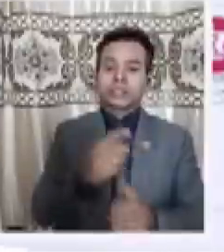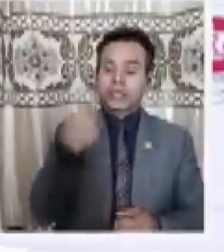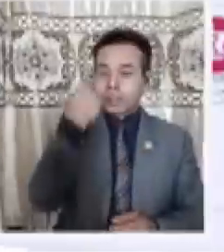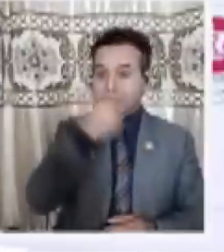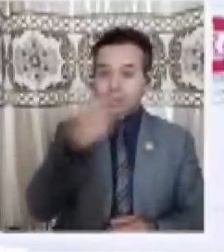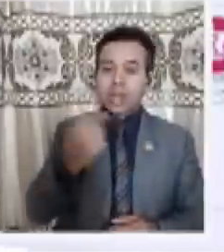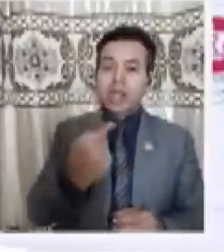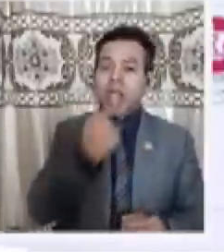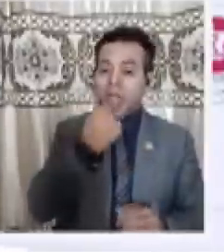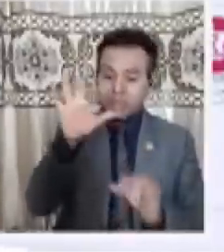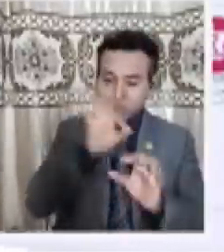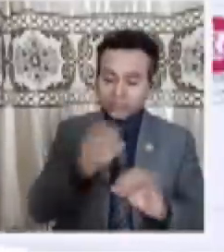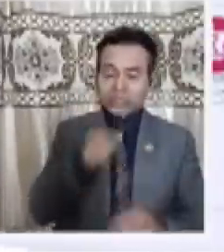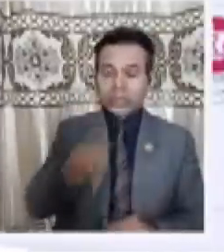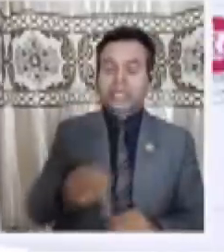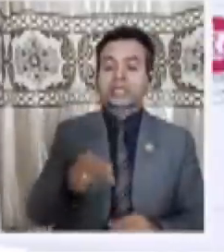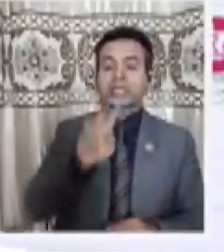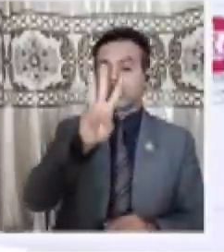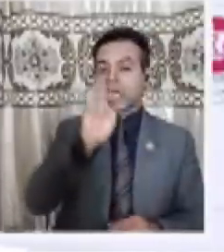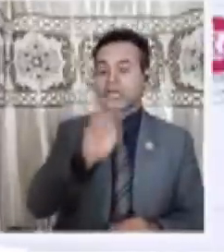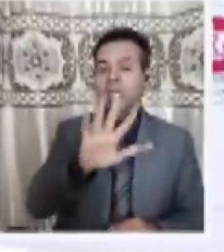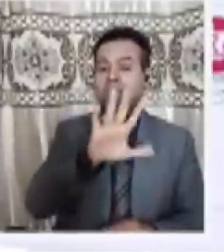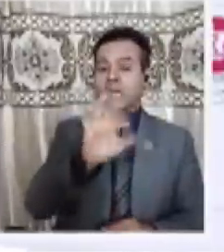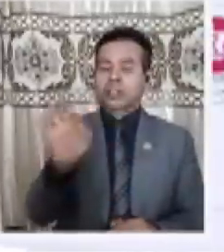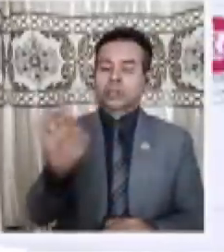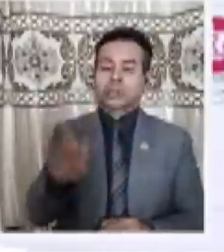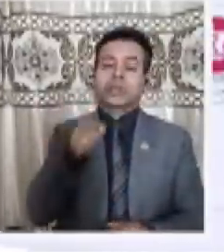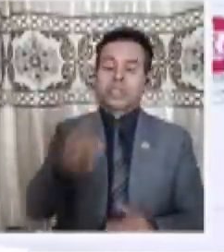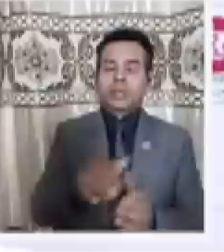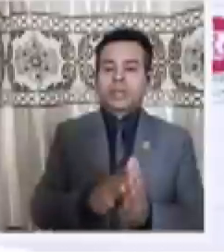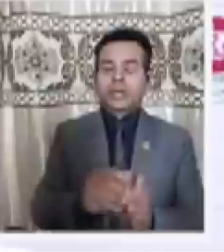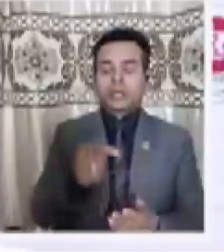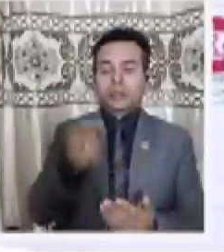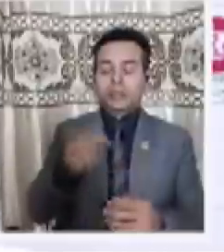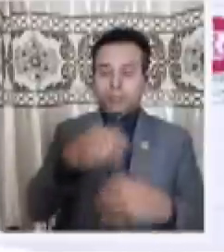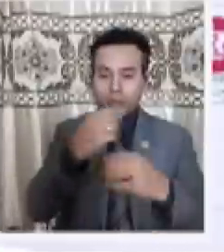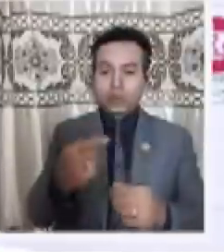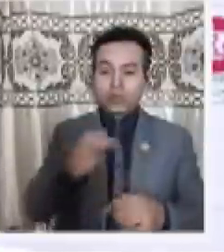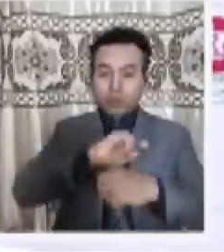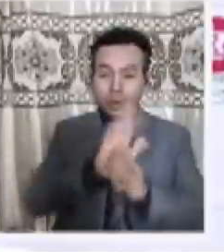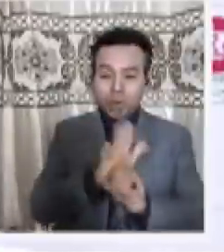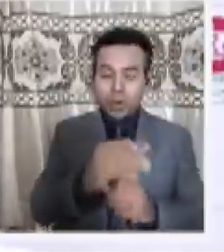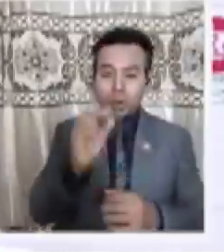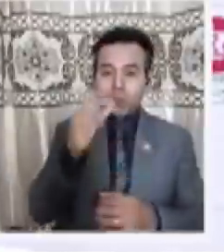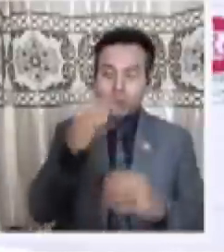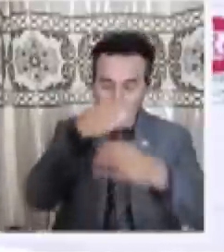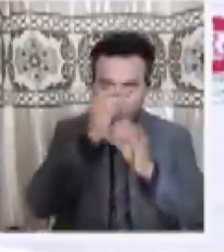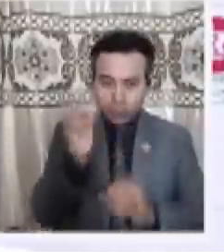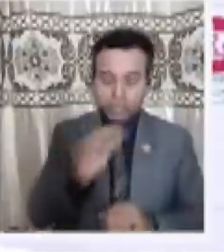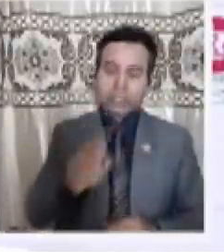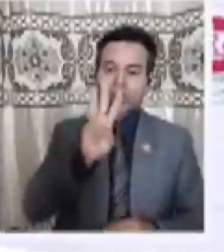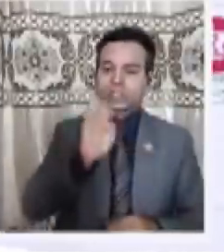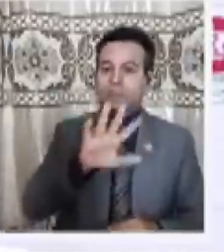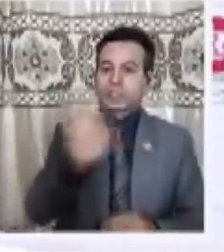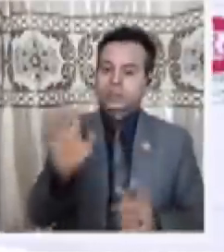হয়েছে 3,500 টাকা। তবে যেসব প্রাইভেট বেসরকারি হাসপাতাল এবং ডায়াগনস্টিক সেন্টারকে অনুমোদন দেওয়া হয়েছে, তাদের